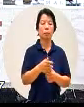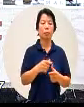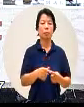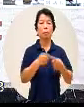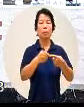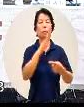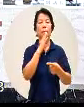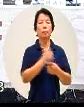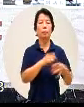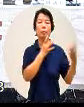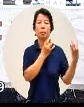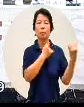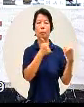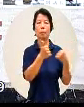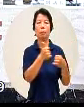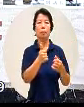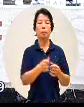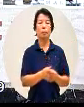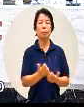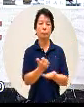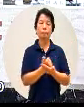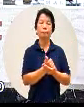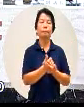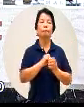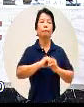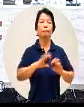蕭勇黨議員,請歡迎來